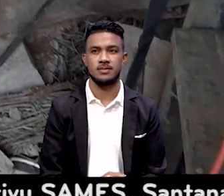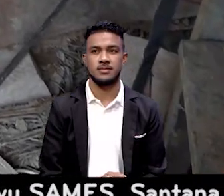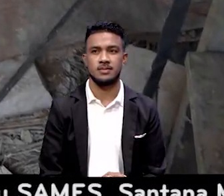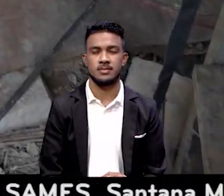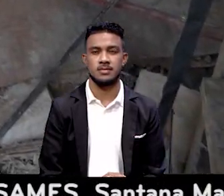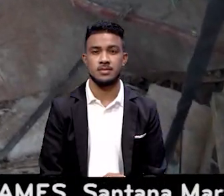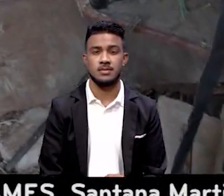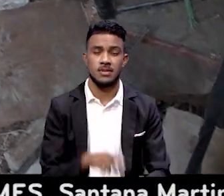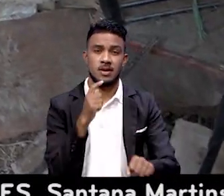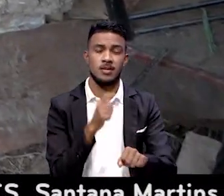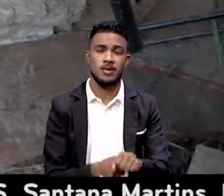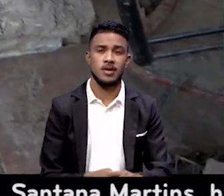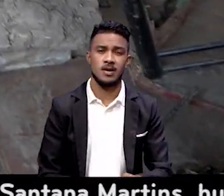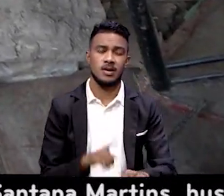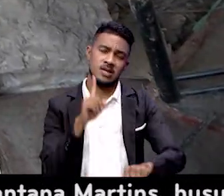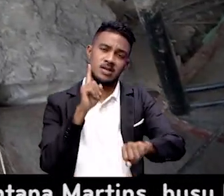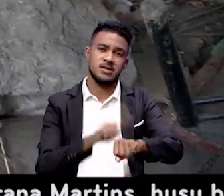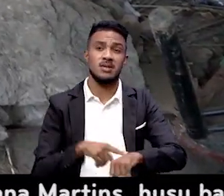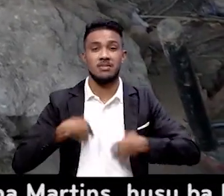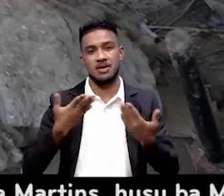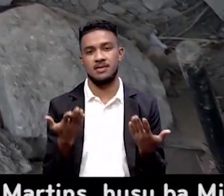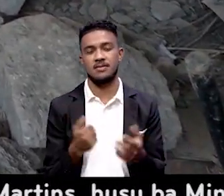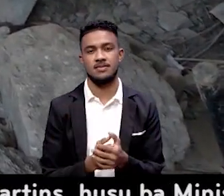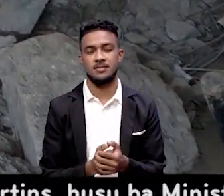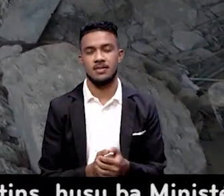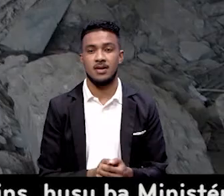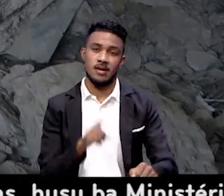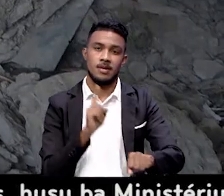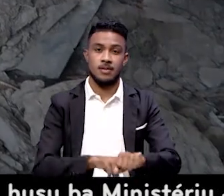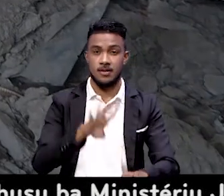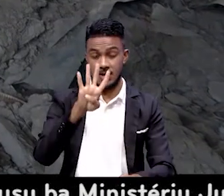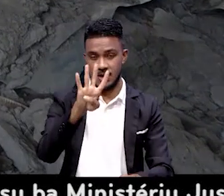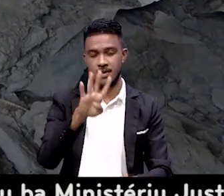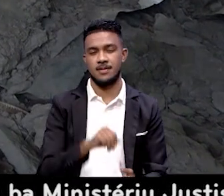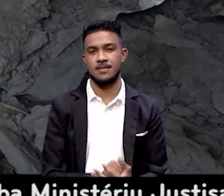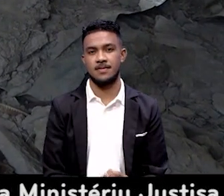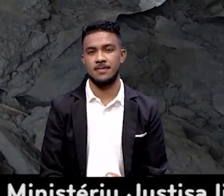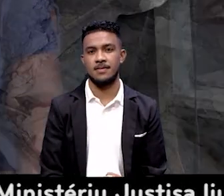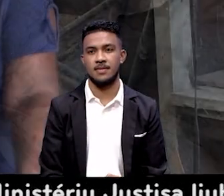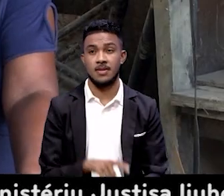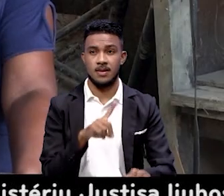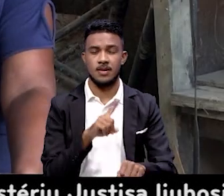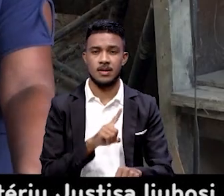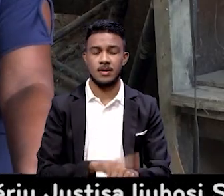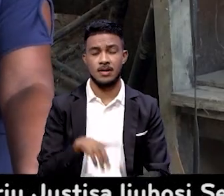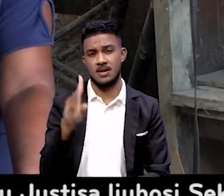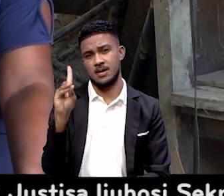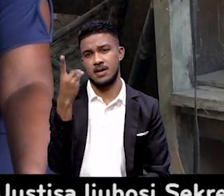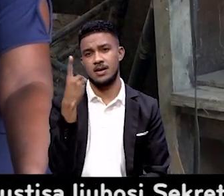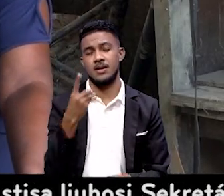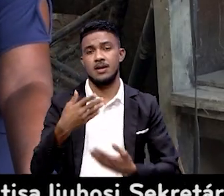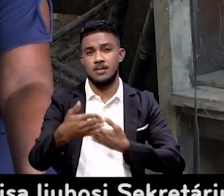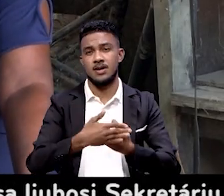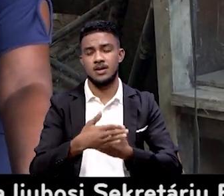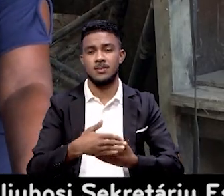Momentu ni orang tu kuhira ya ma. Orang tu kuhati dek. Oh, tu kuhati rai naroma. Fisik dia nato batuk